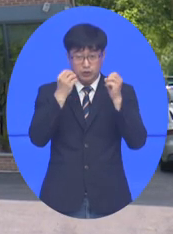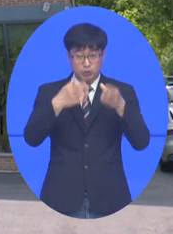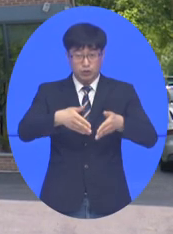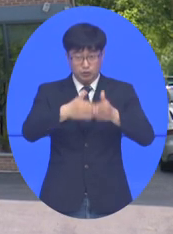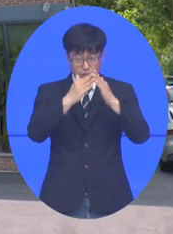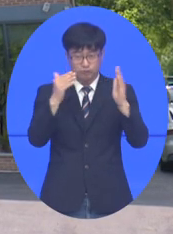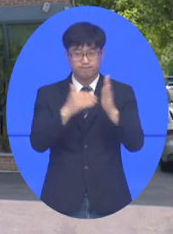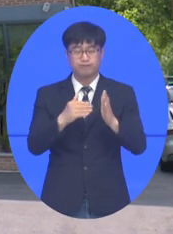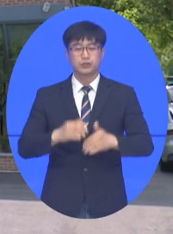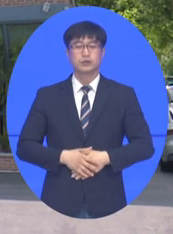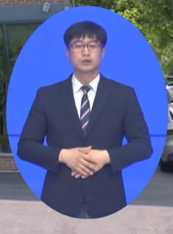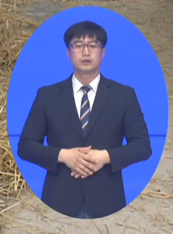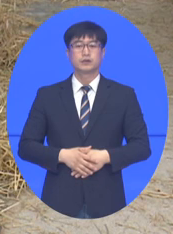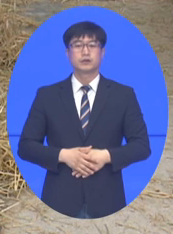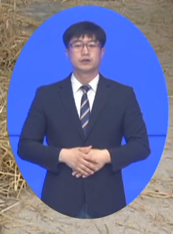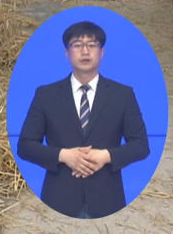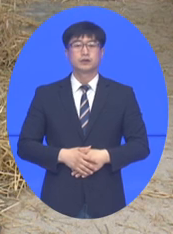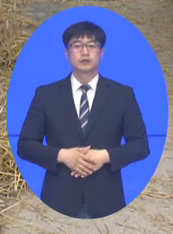신청사를 조성했습니다.